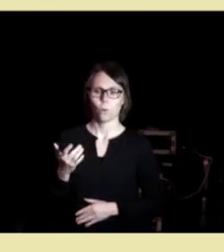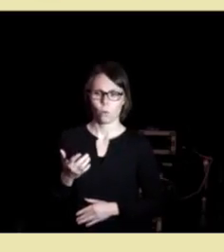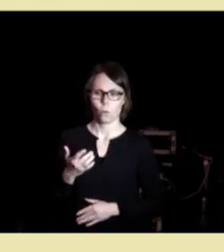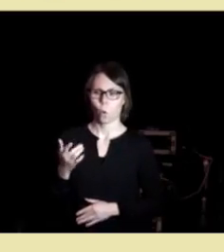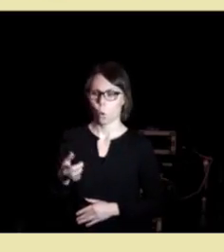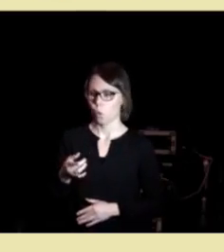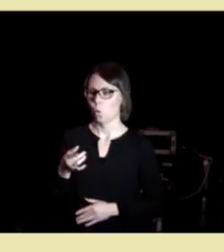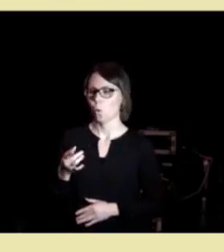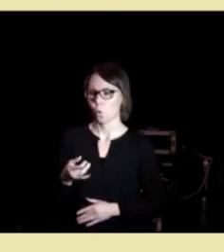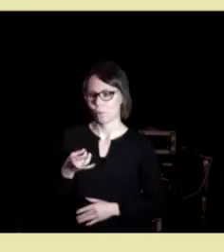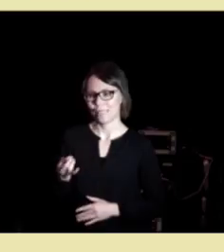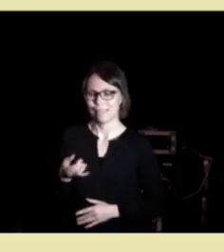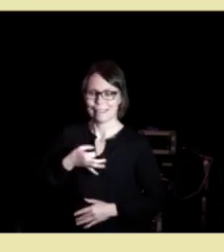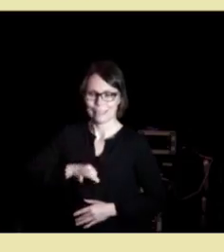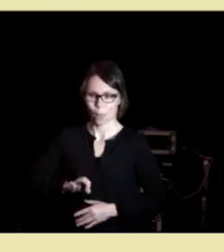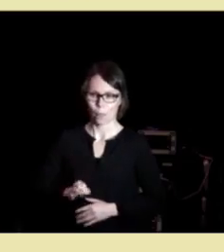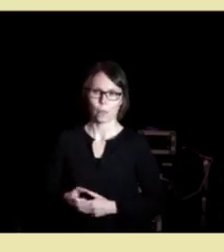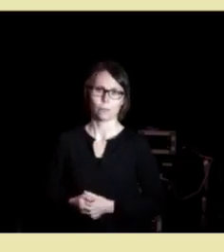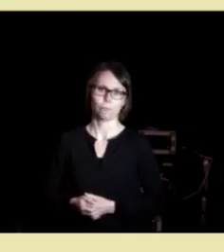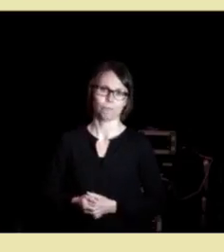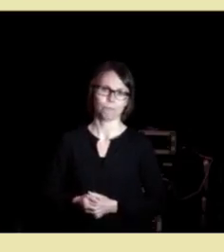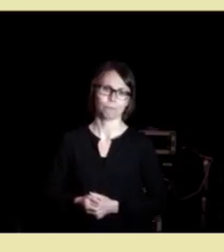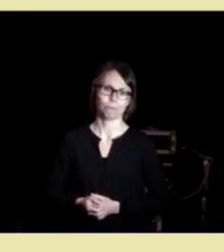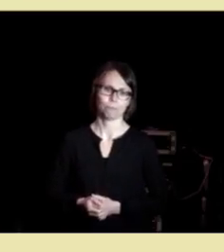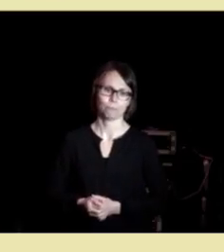og disse tilstandene.